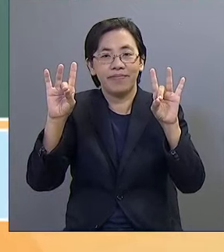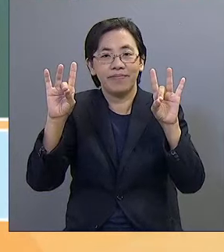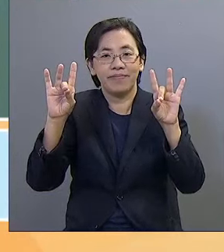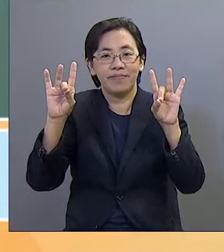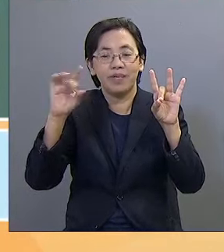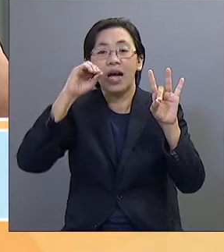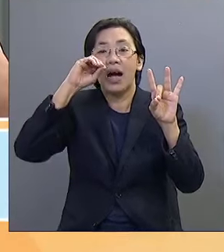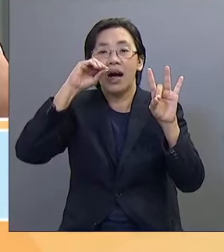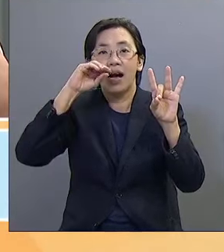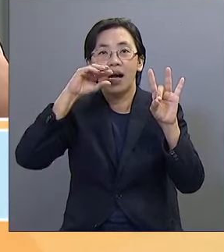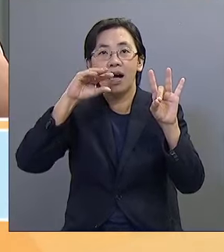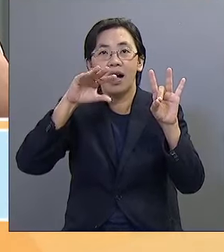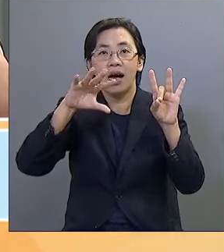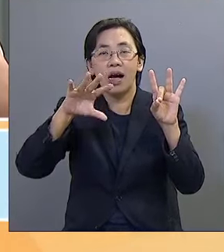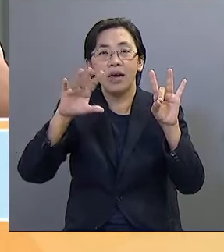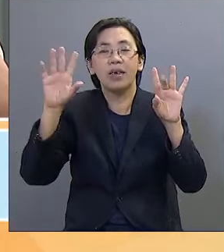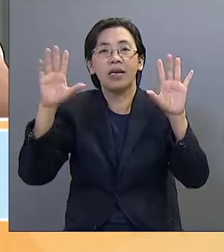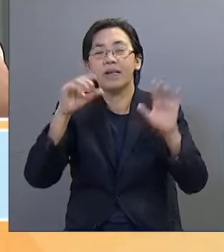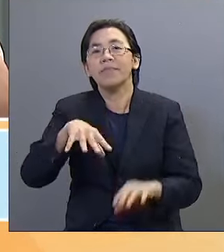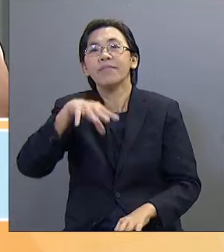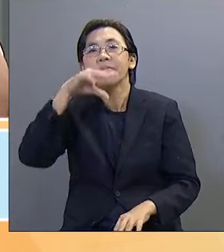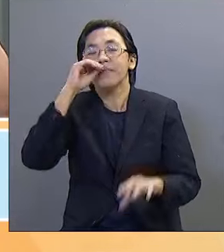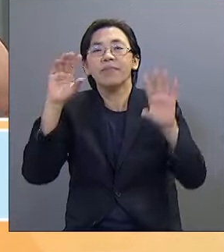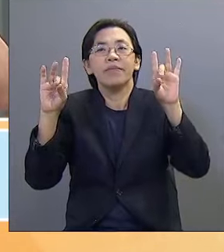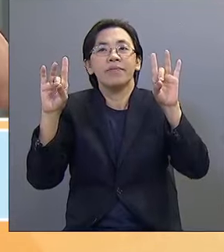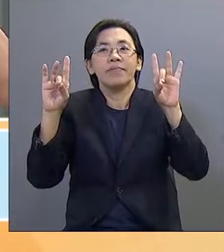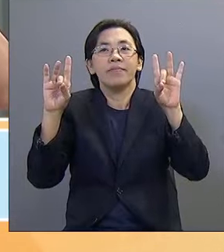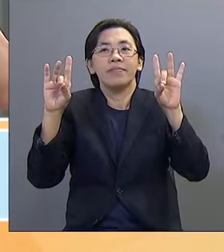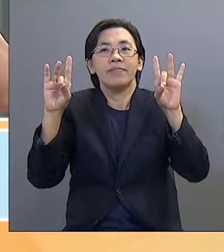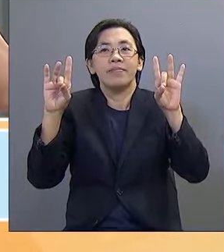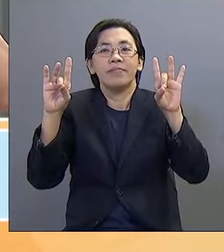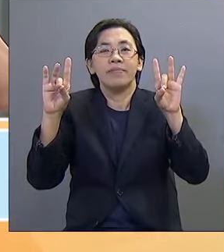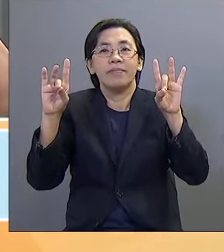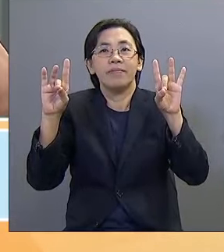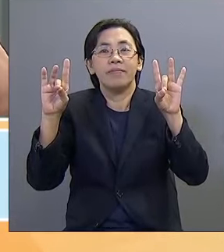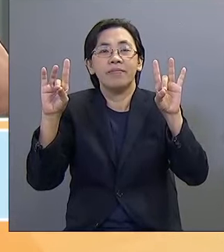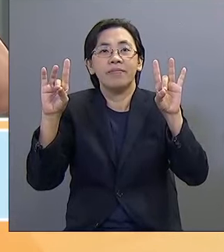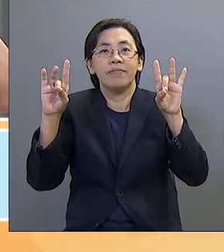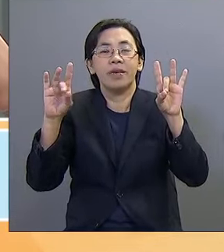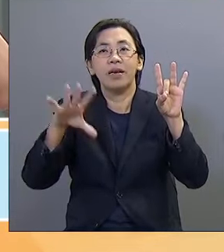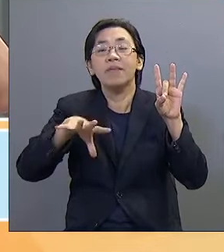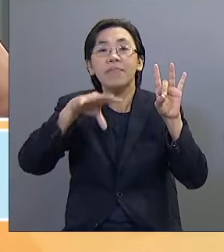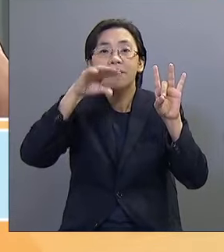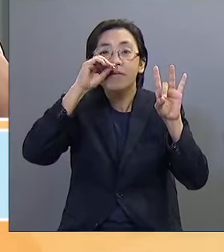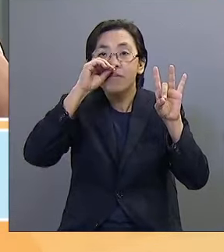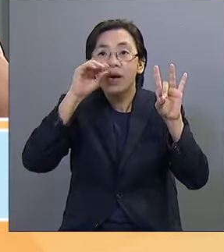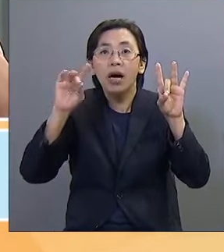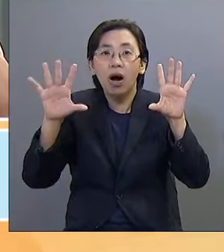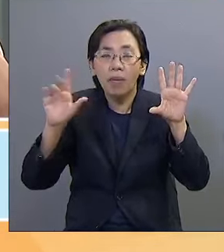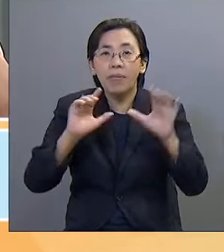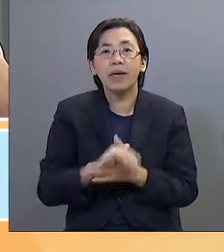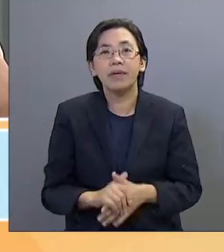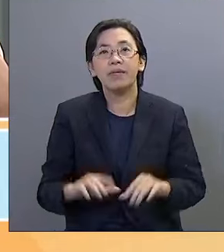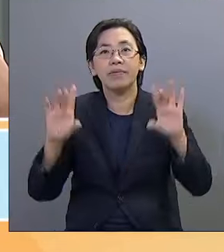หายใจออกหายใจเข้าระค้างไว้นิดนึง มือต้องมือ หายใจเข้าม ือต้องจับไว้อยู่ไหมคะอาจารย์ป๊อปหรือว่ามือต้องคลายออกตอนหายใจ